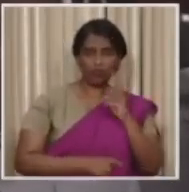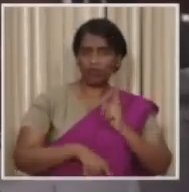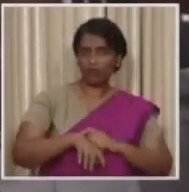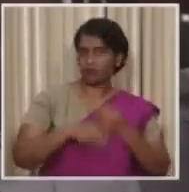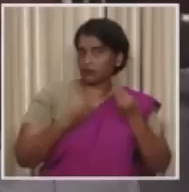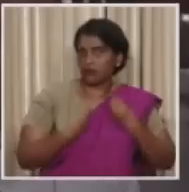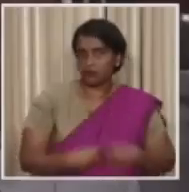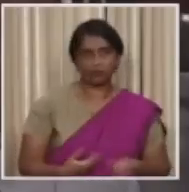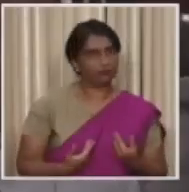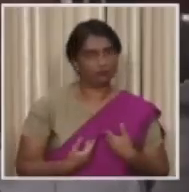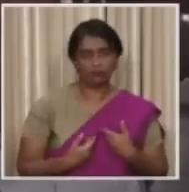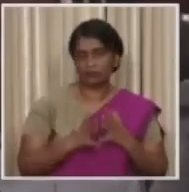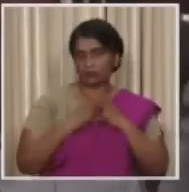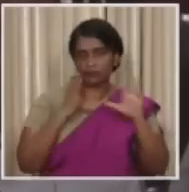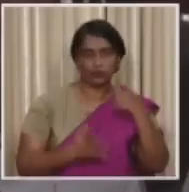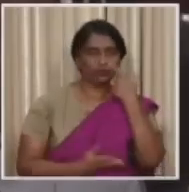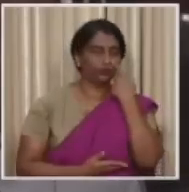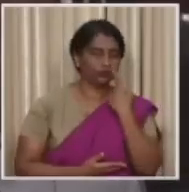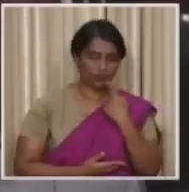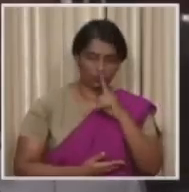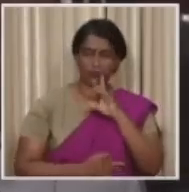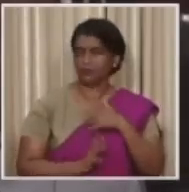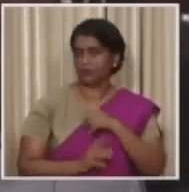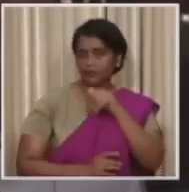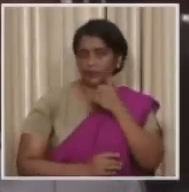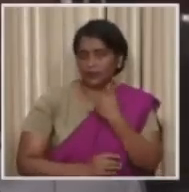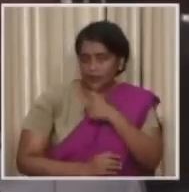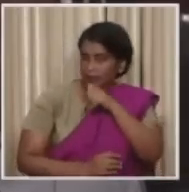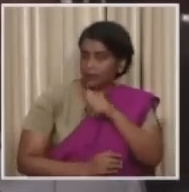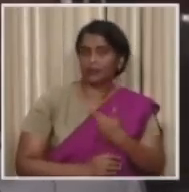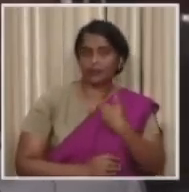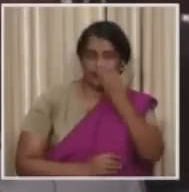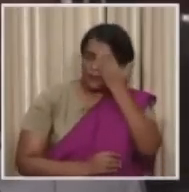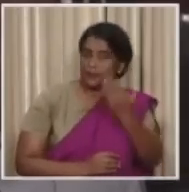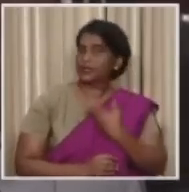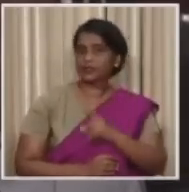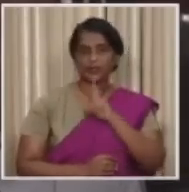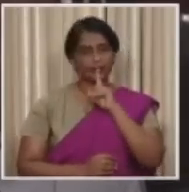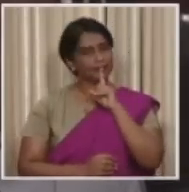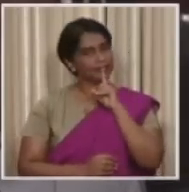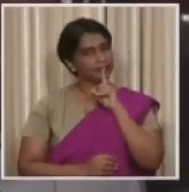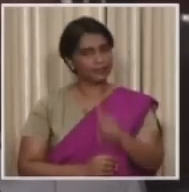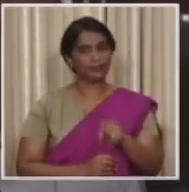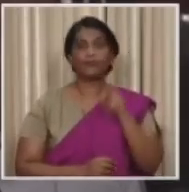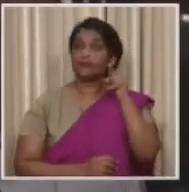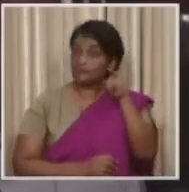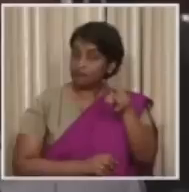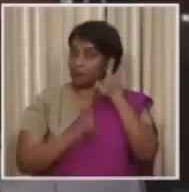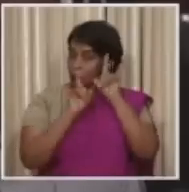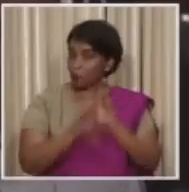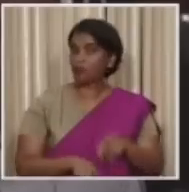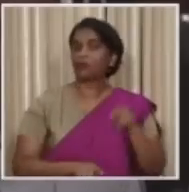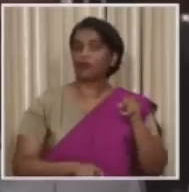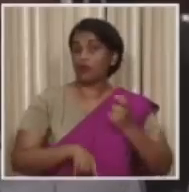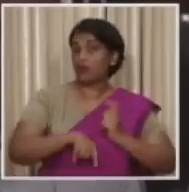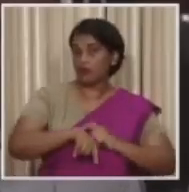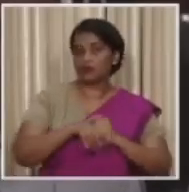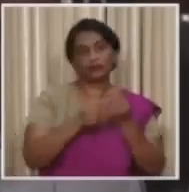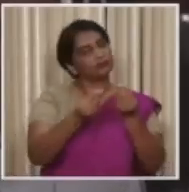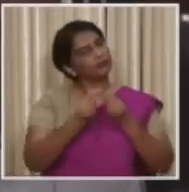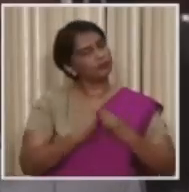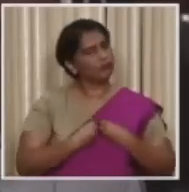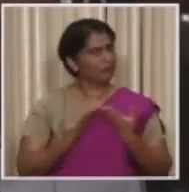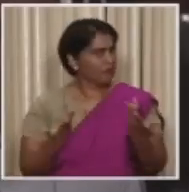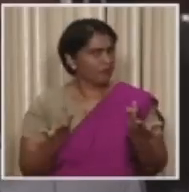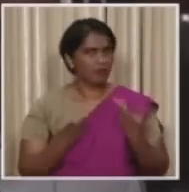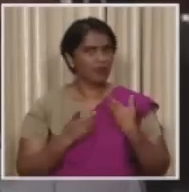ගැන අපි බලවත් ලෙස කනගාටු වෙනවා අපි තාම කාර්මික ඔබතුමාගෙන් ඉල්ලා හිටිනවා අපට ඒ සඳහා අවස්ථාව ලබා දෙන්න මොකද